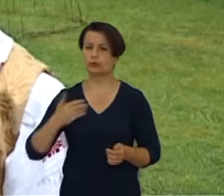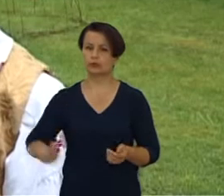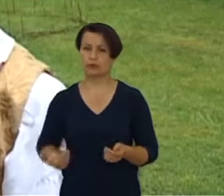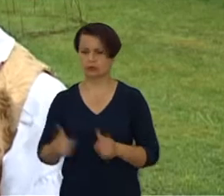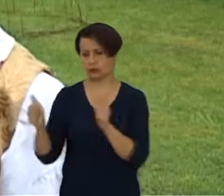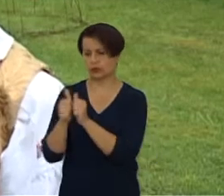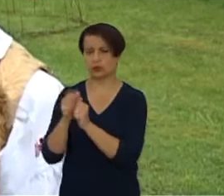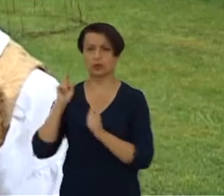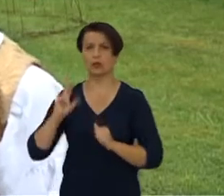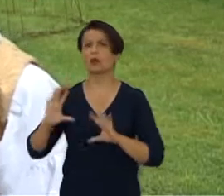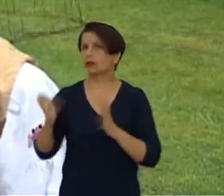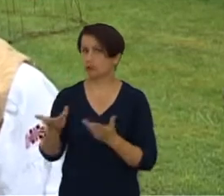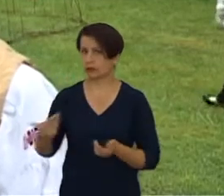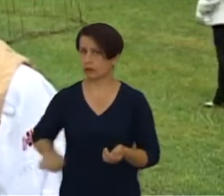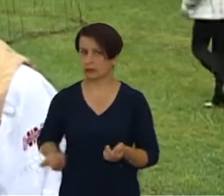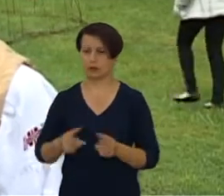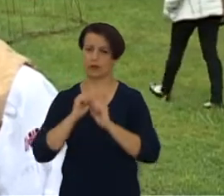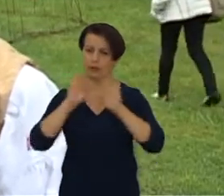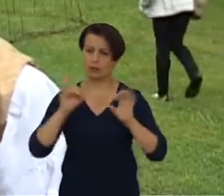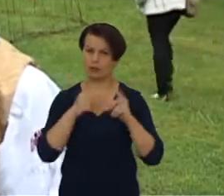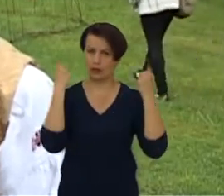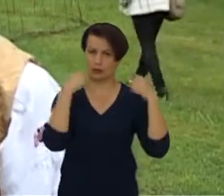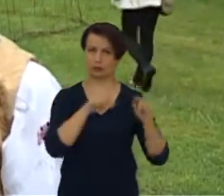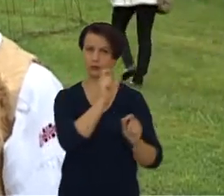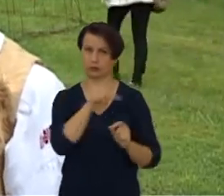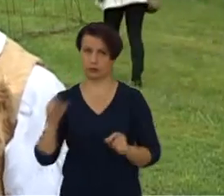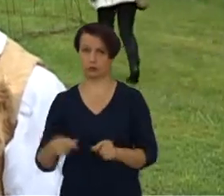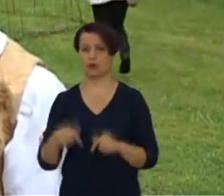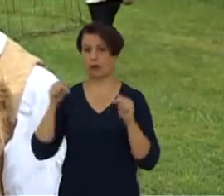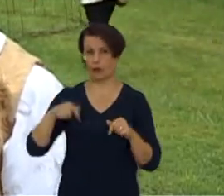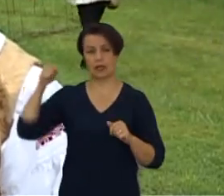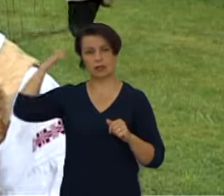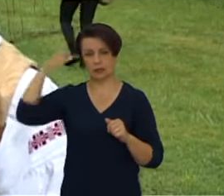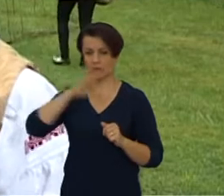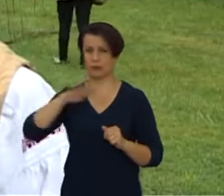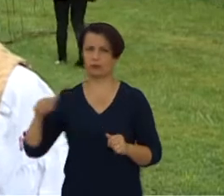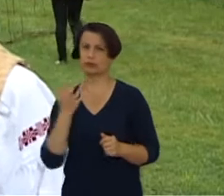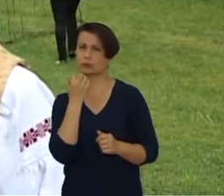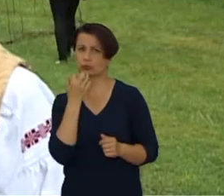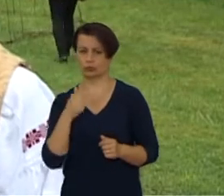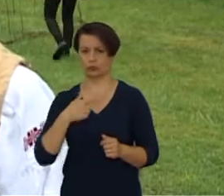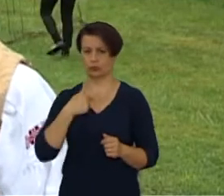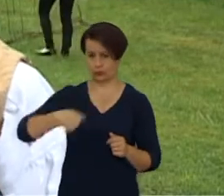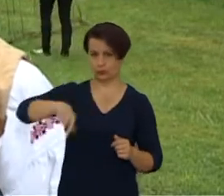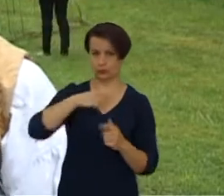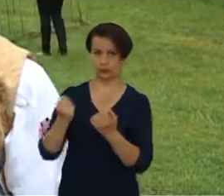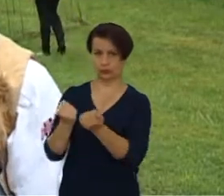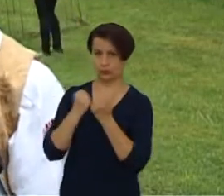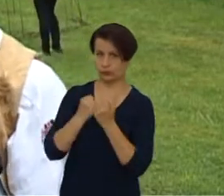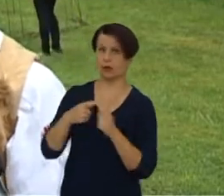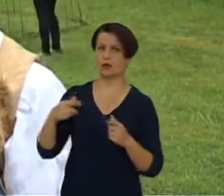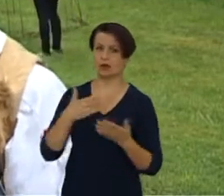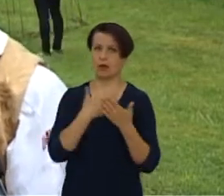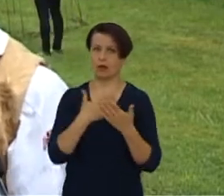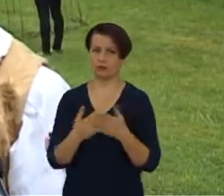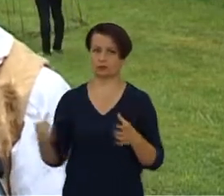gyveni, šalia ko gyveni ir pasakoti kitiems. Nes šiuo metu gimnazistai labai susidomėjo, mus palaiko